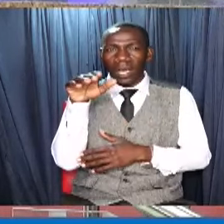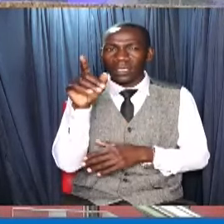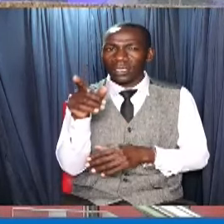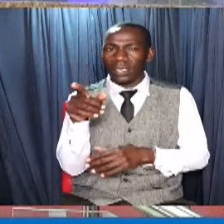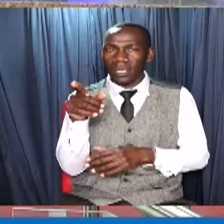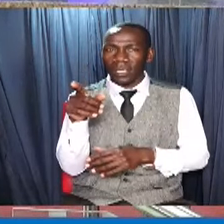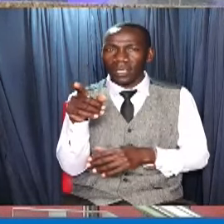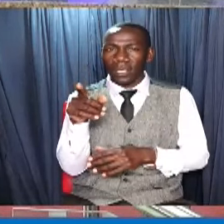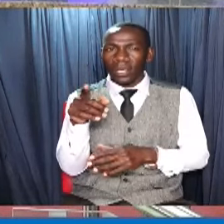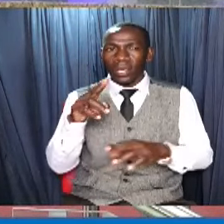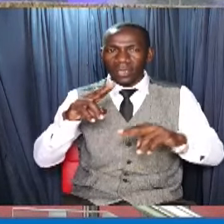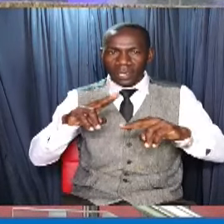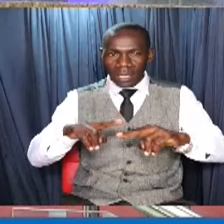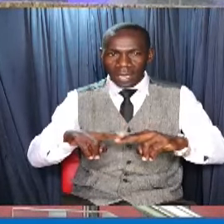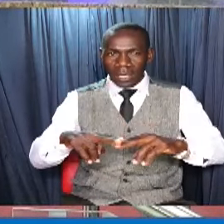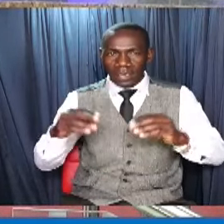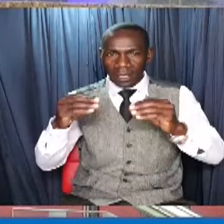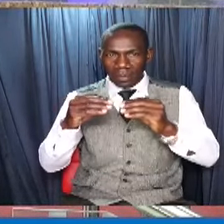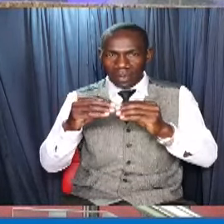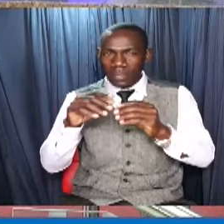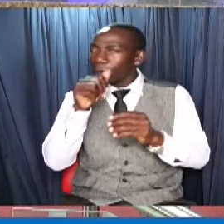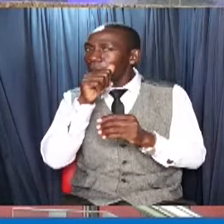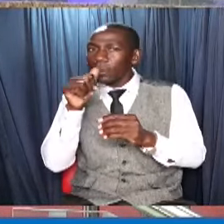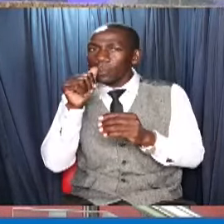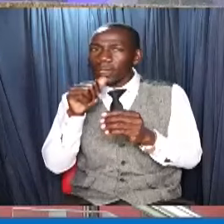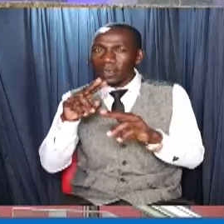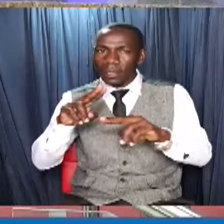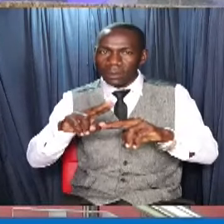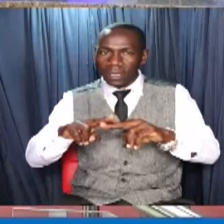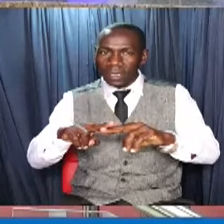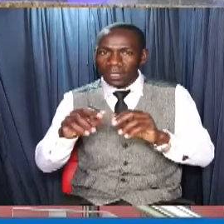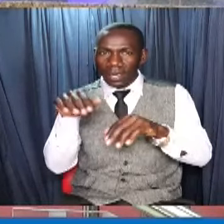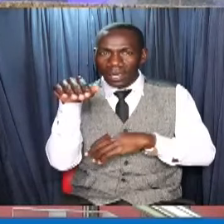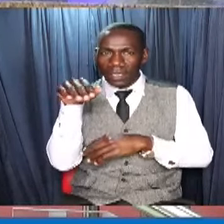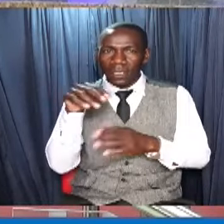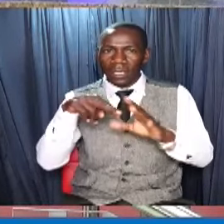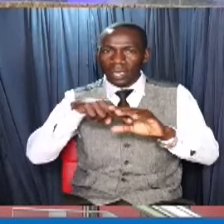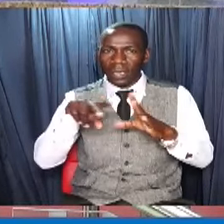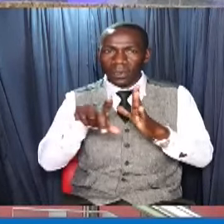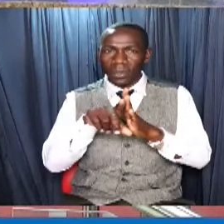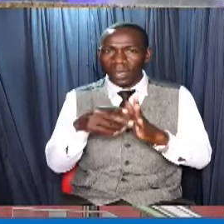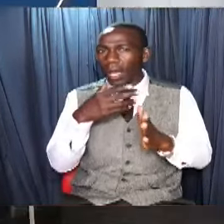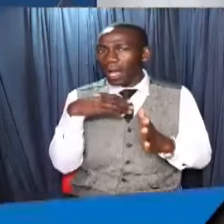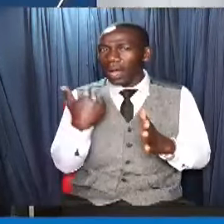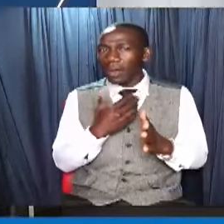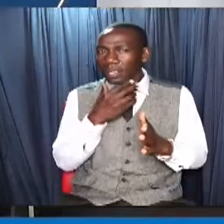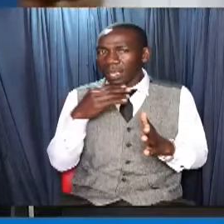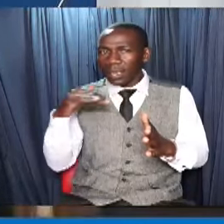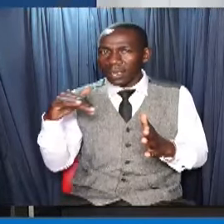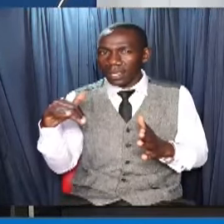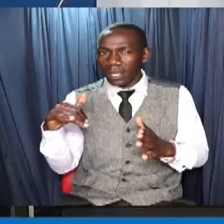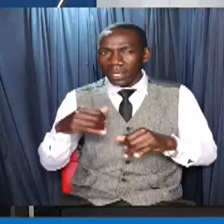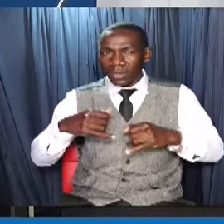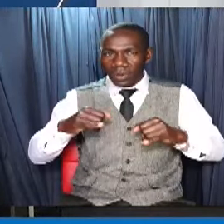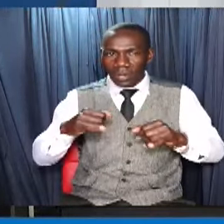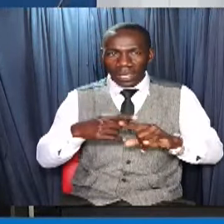and ask them ndeni mkae naye chemba mumuulize go and sit with him wewe mkasamana wewe you na wewe mwana wetu wewe or our child